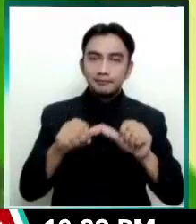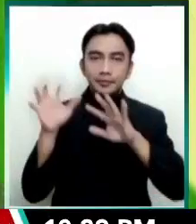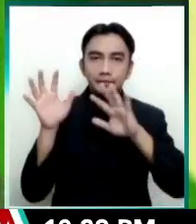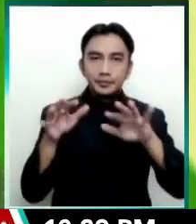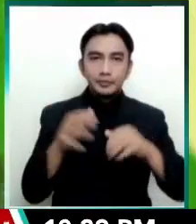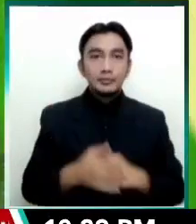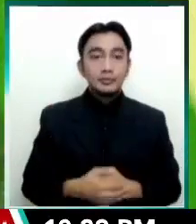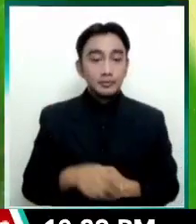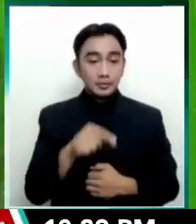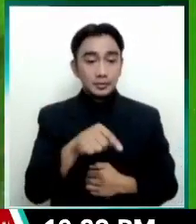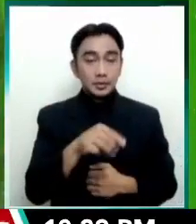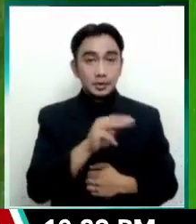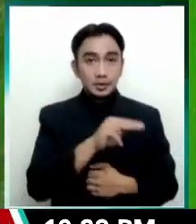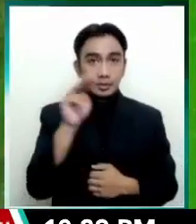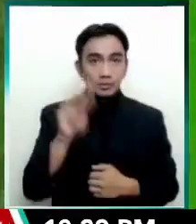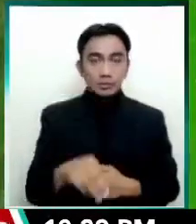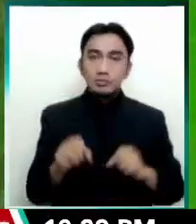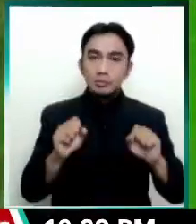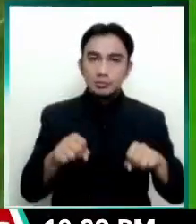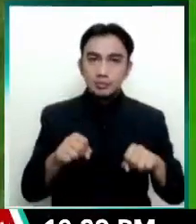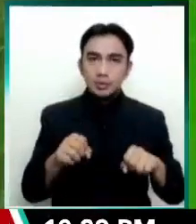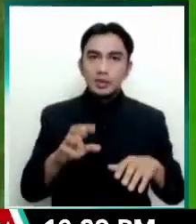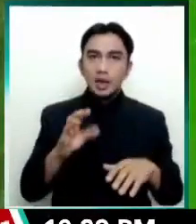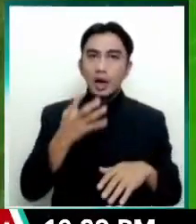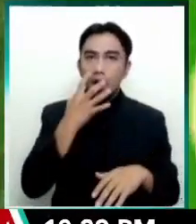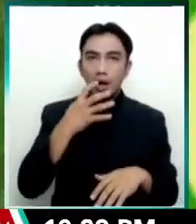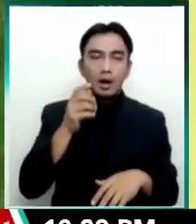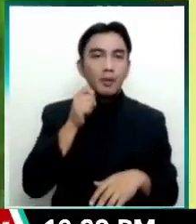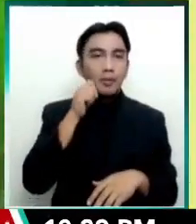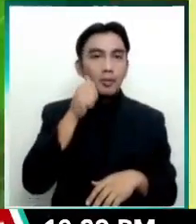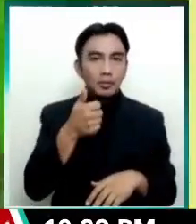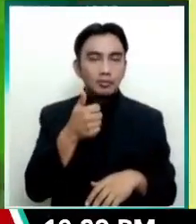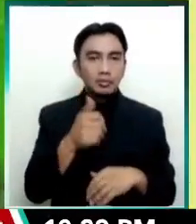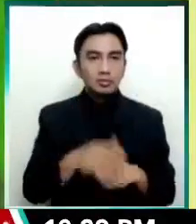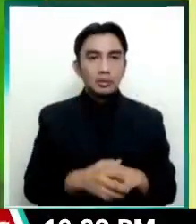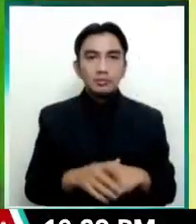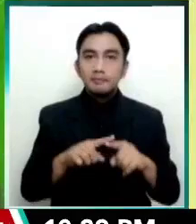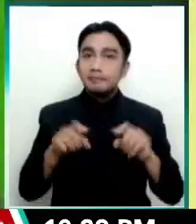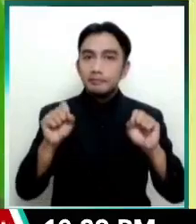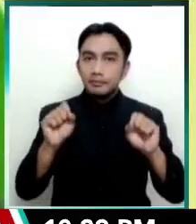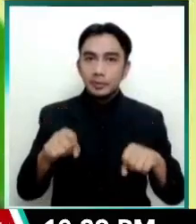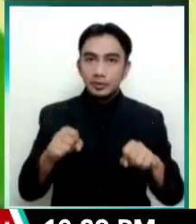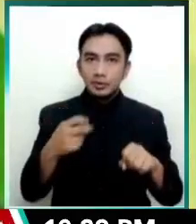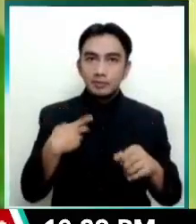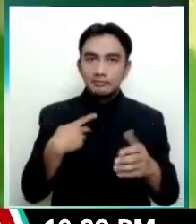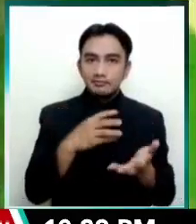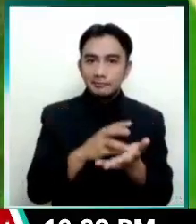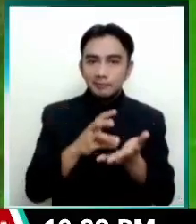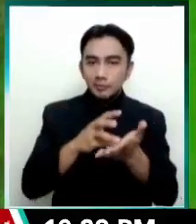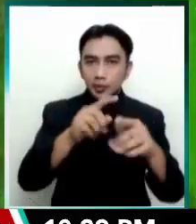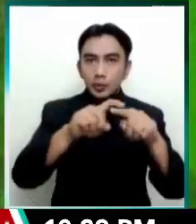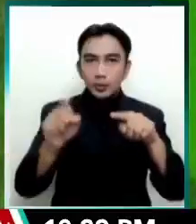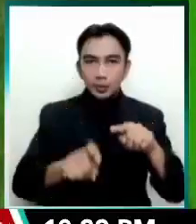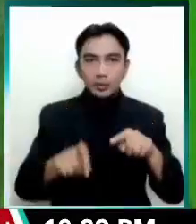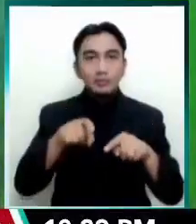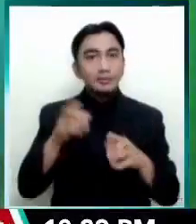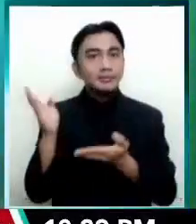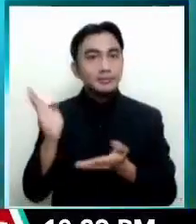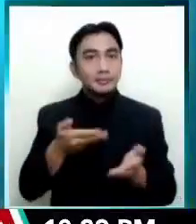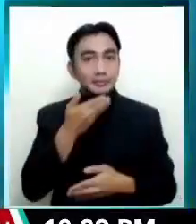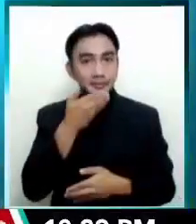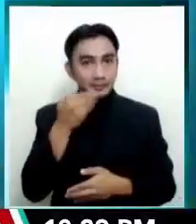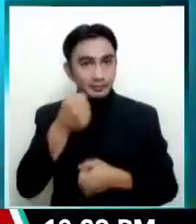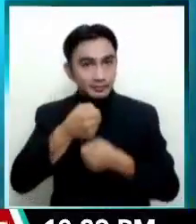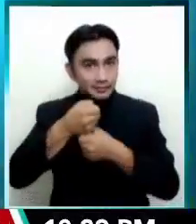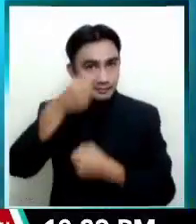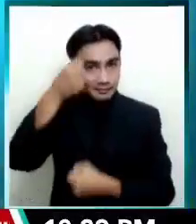posibleng mainit ulit bukas pero hindi po inaalis ang tsansa ng localized thunderstorms, kaya magdala pa rin ng payo. At yan ang latest sa lagay